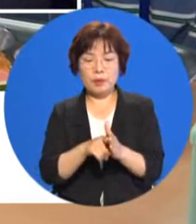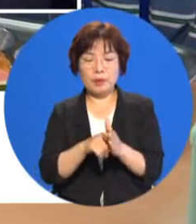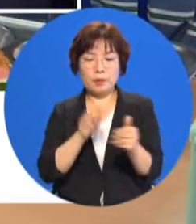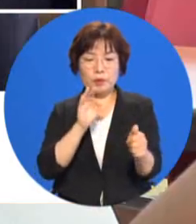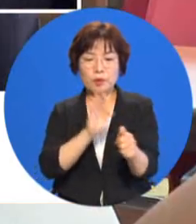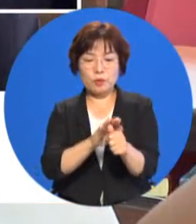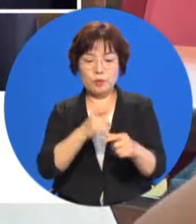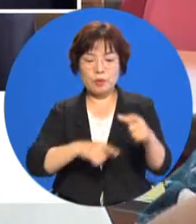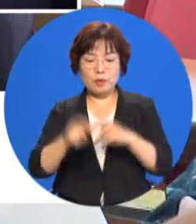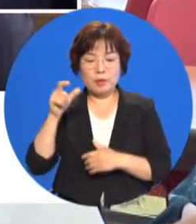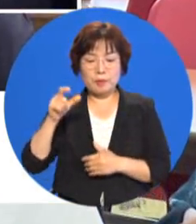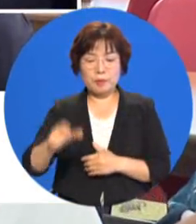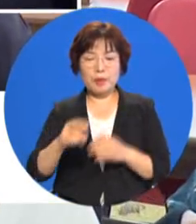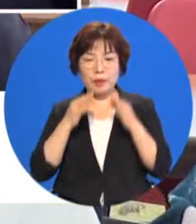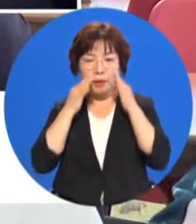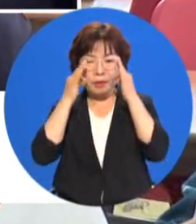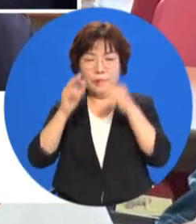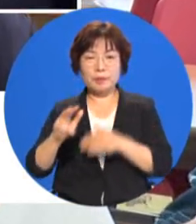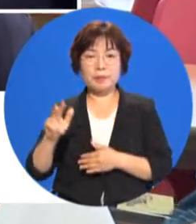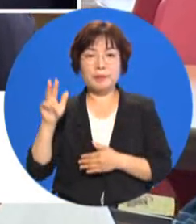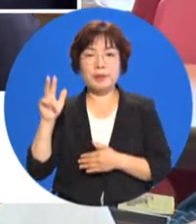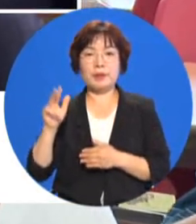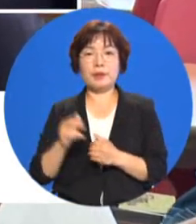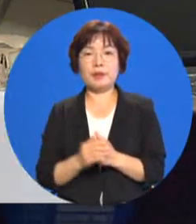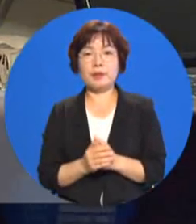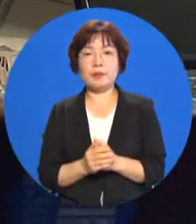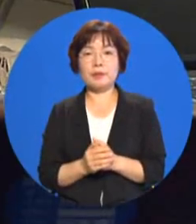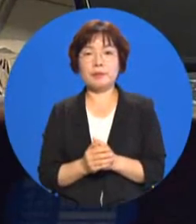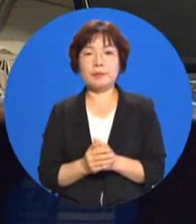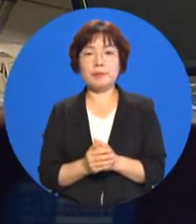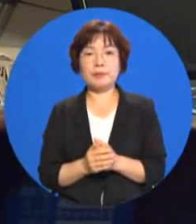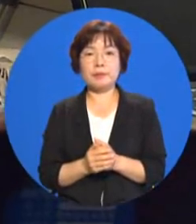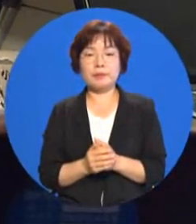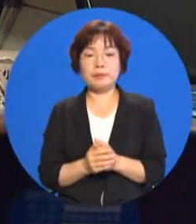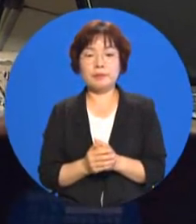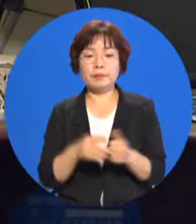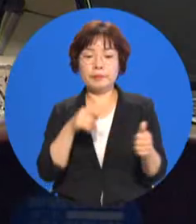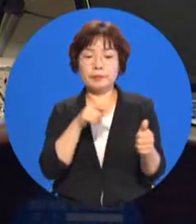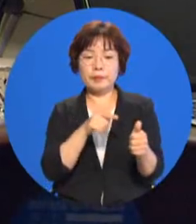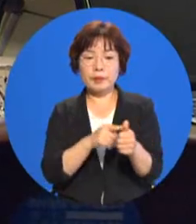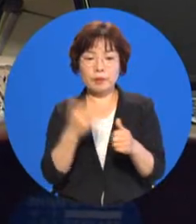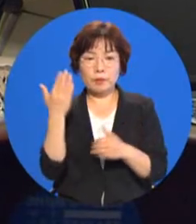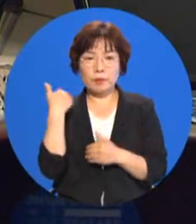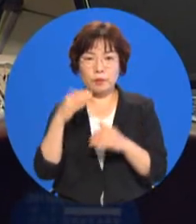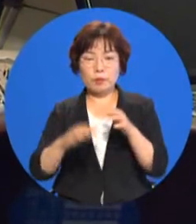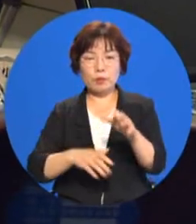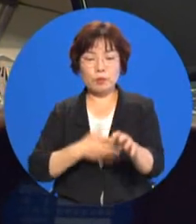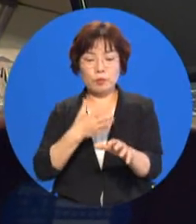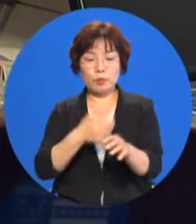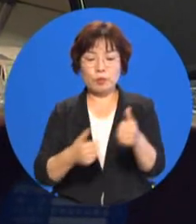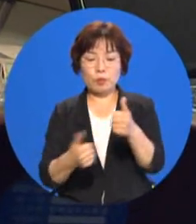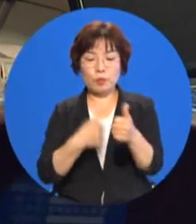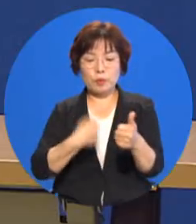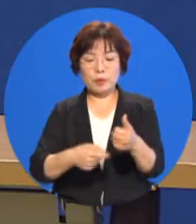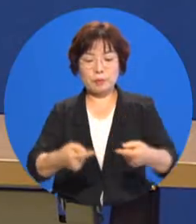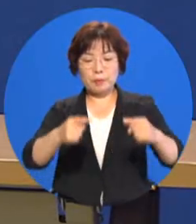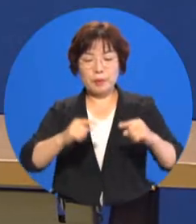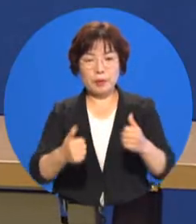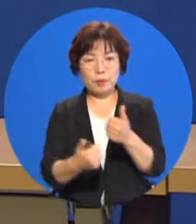교육 활성화를 위해 지원을 더욱 강화하겠습니다. 장서근 교육감은 최근 교육참여위원회